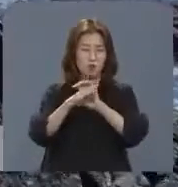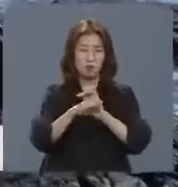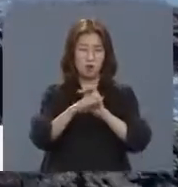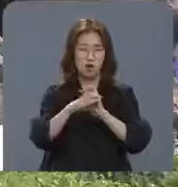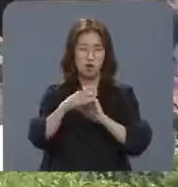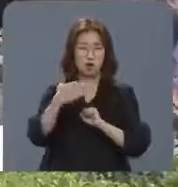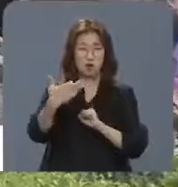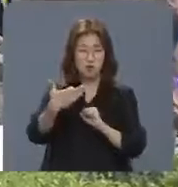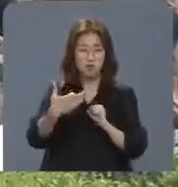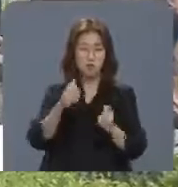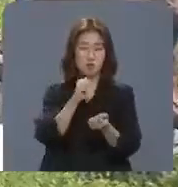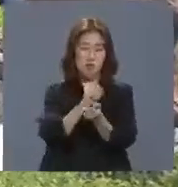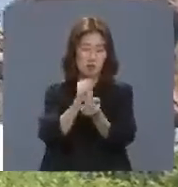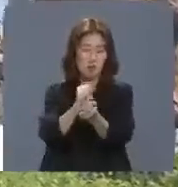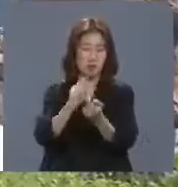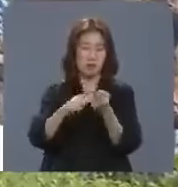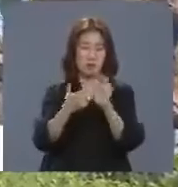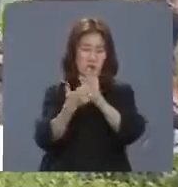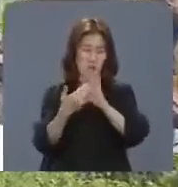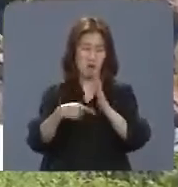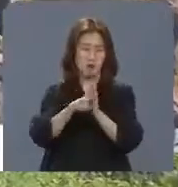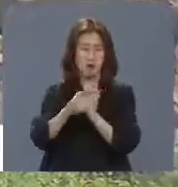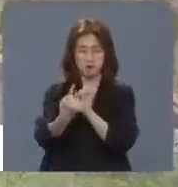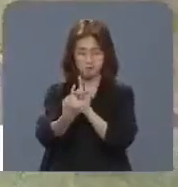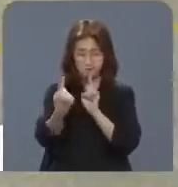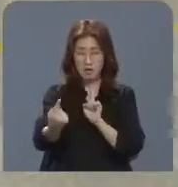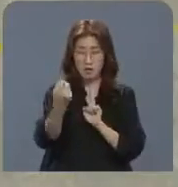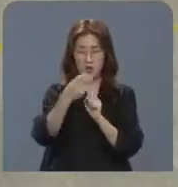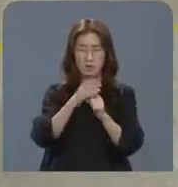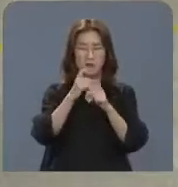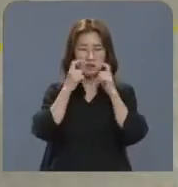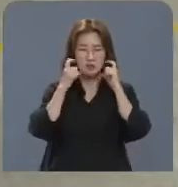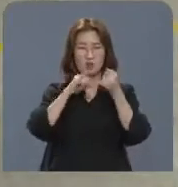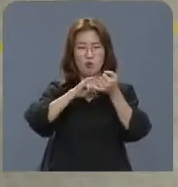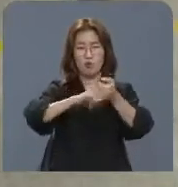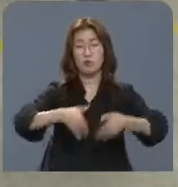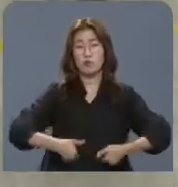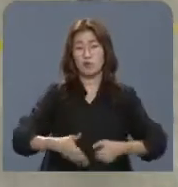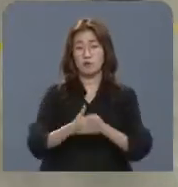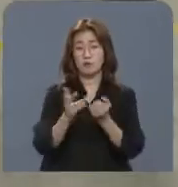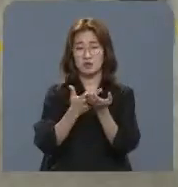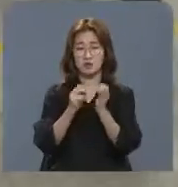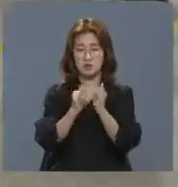감염을 막기 위해 무엇보다 사회적 거리 두기와 마스크 착용이 절실하다며